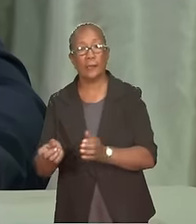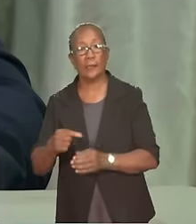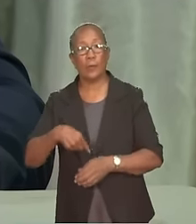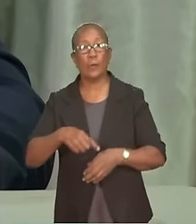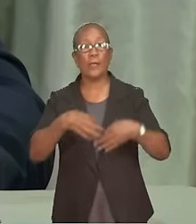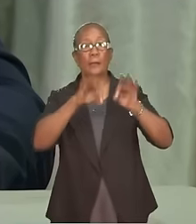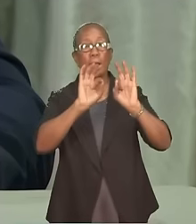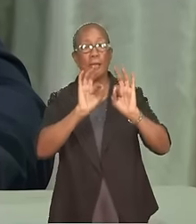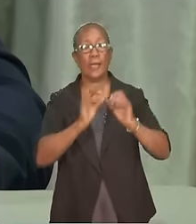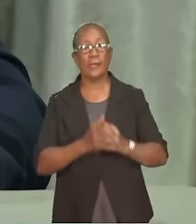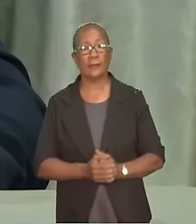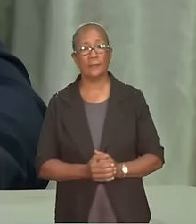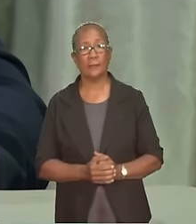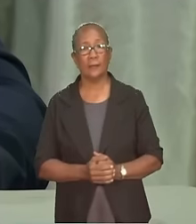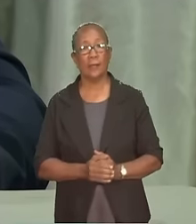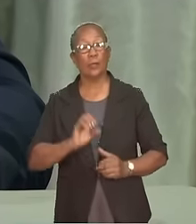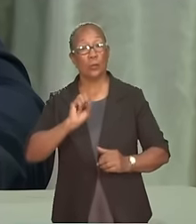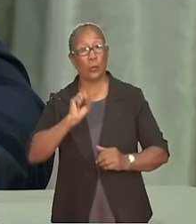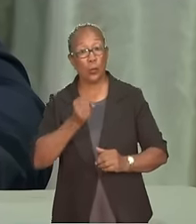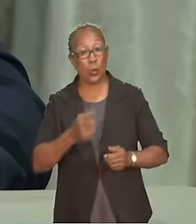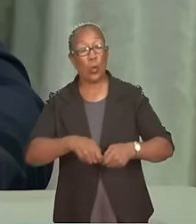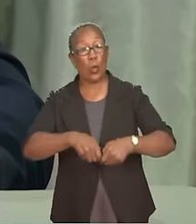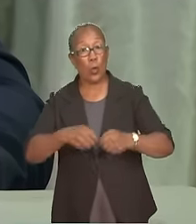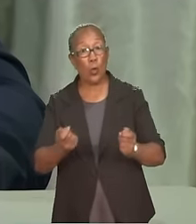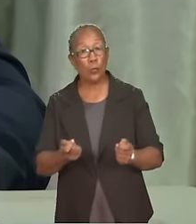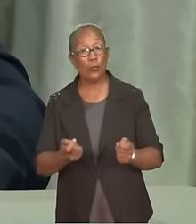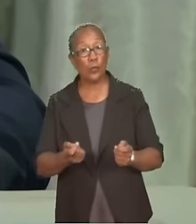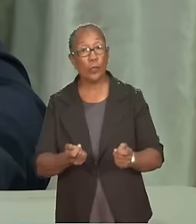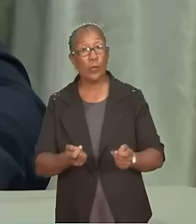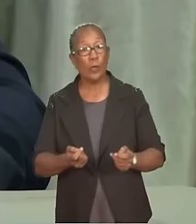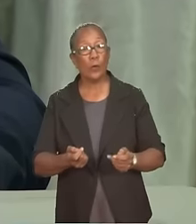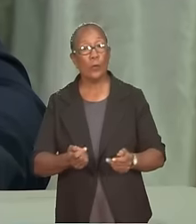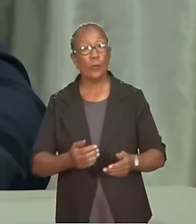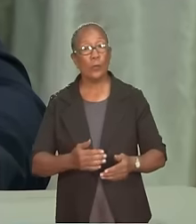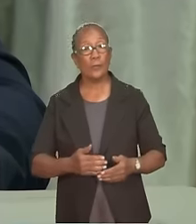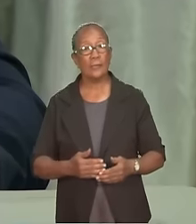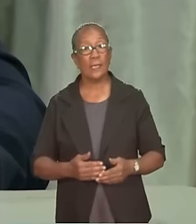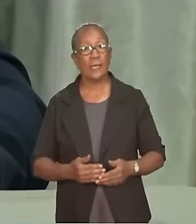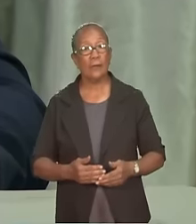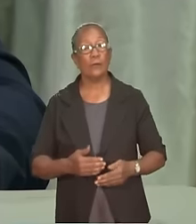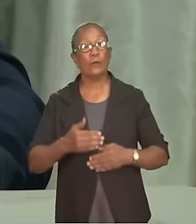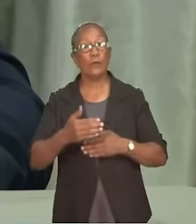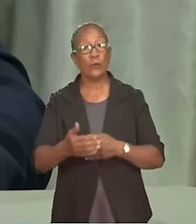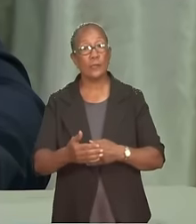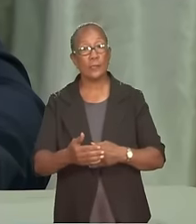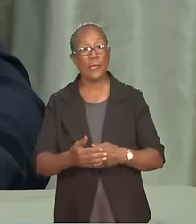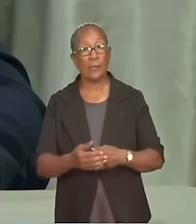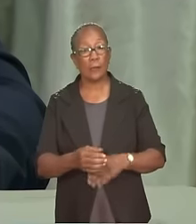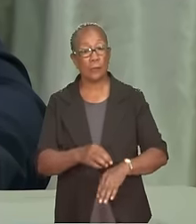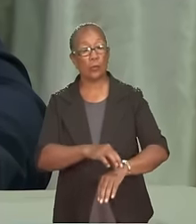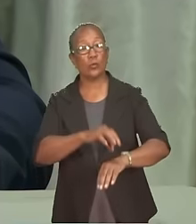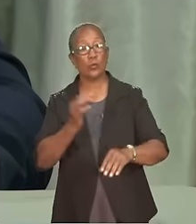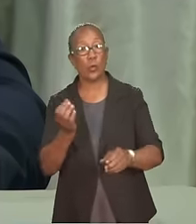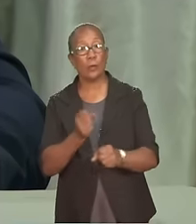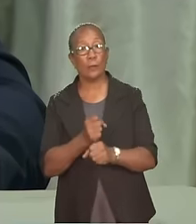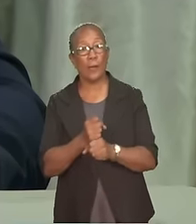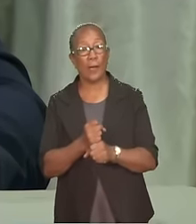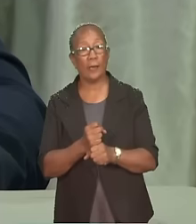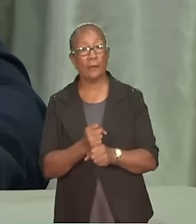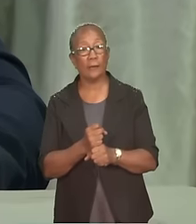beleid te kunnen uitvoeren. Maar we zijn er voorstander van dat alle parastatalen weer gezond gemaakt moeten worden.